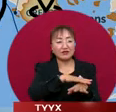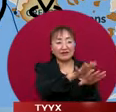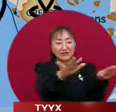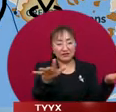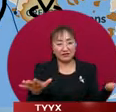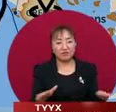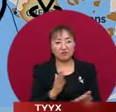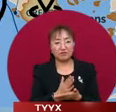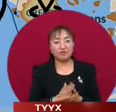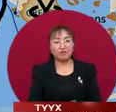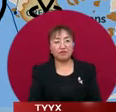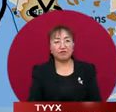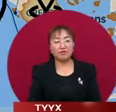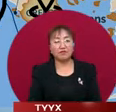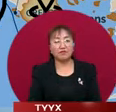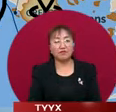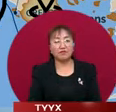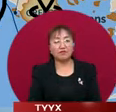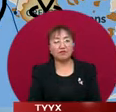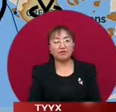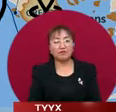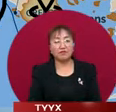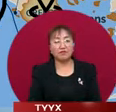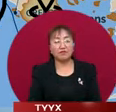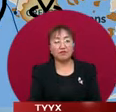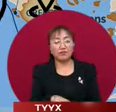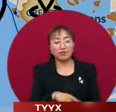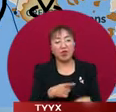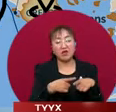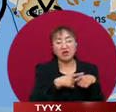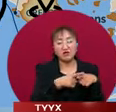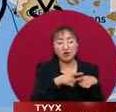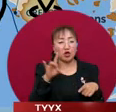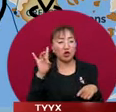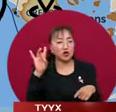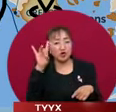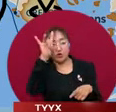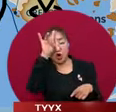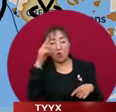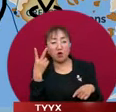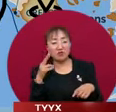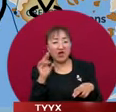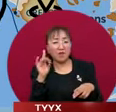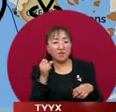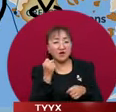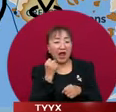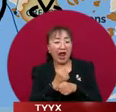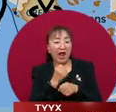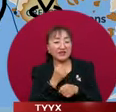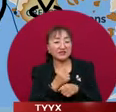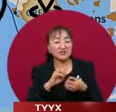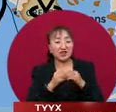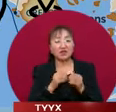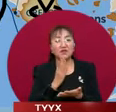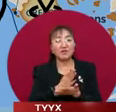нь. За тэгвэл грек, ром хоёр улс маань ямар аж ахуй эрхэлдэг байсан юм бэ? Газар зүйн онцлогоос